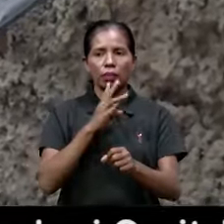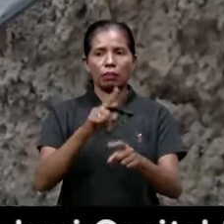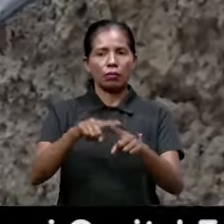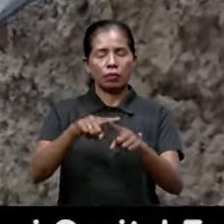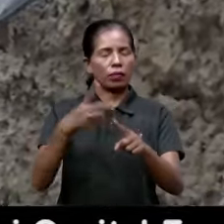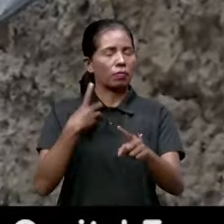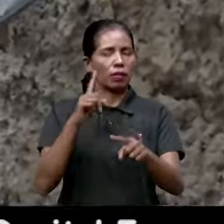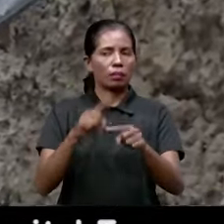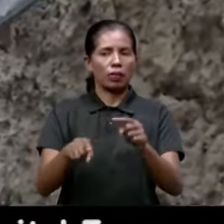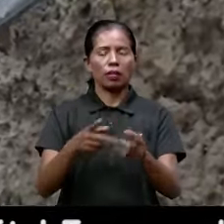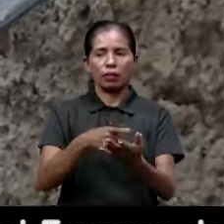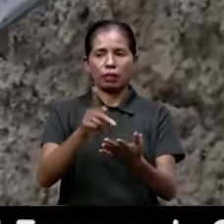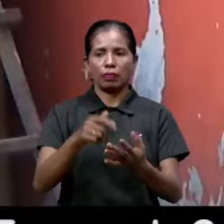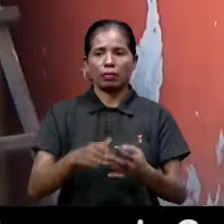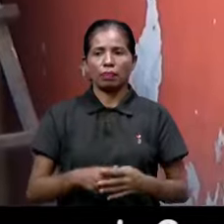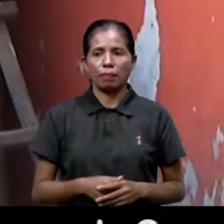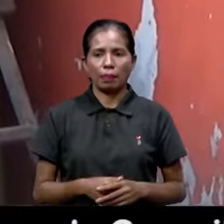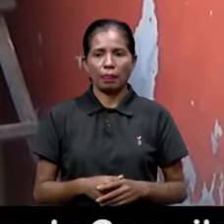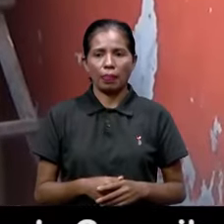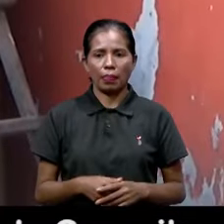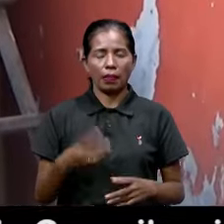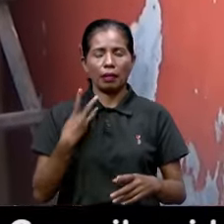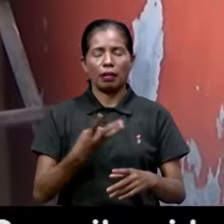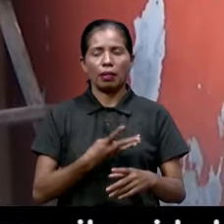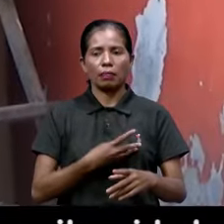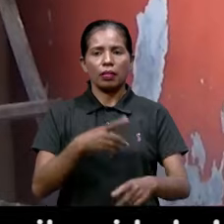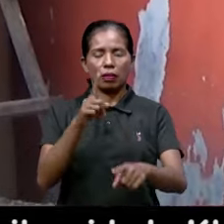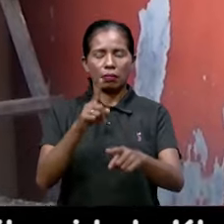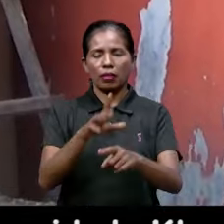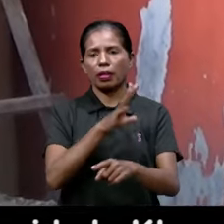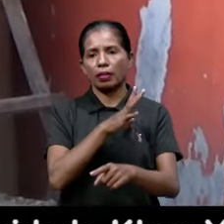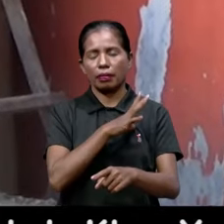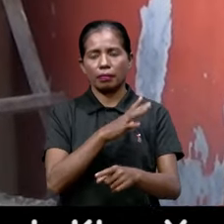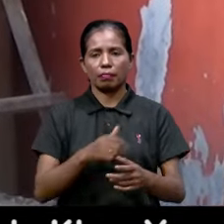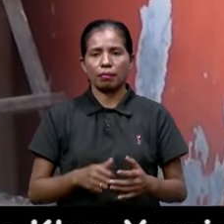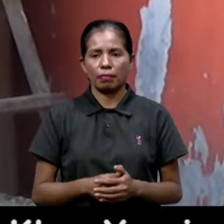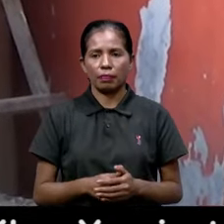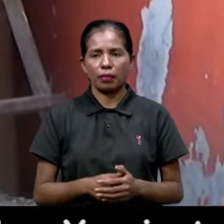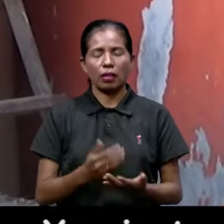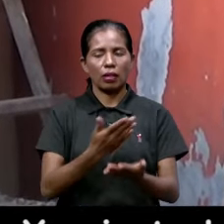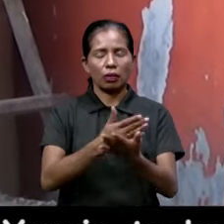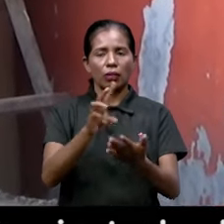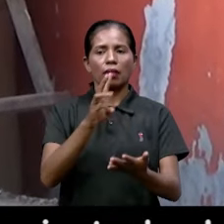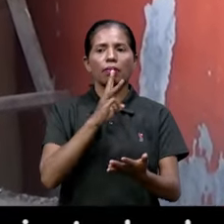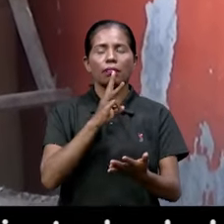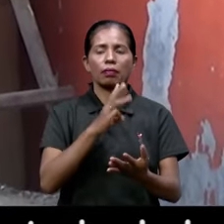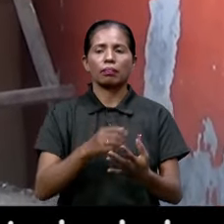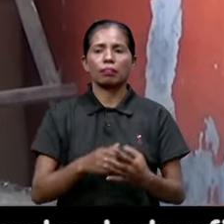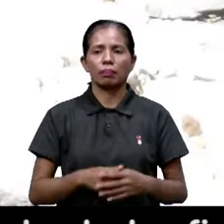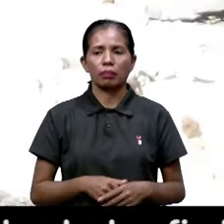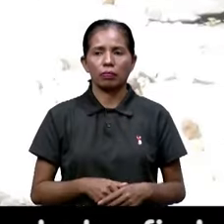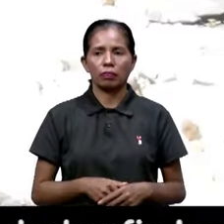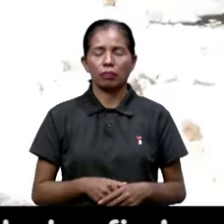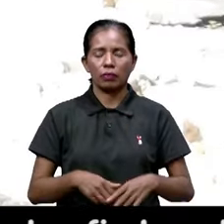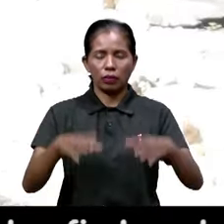vela halbu tira, vela bele... La bele... Sihein te lai. Toi mi sosa de tibi? Sosa bei. Kara tangki